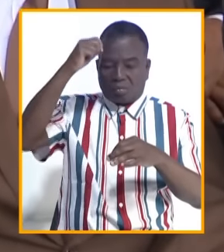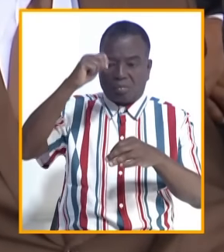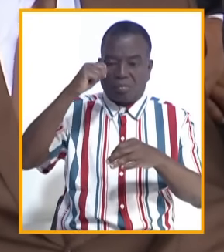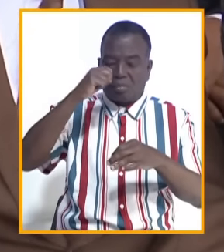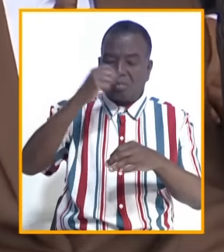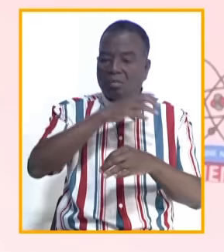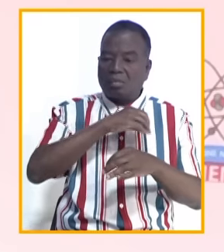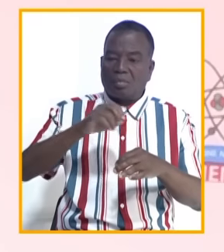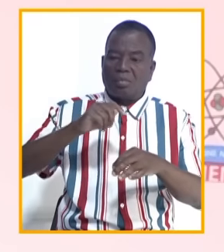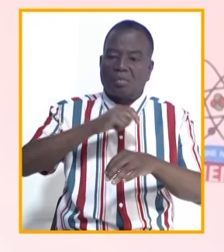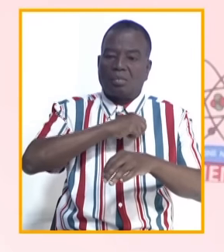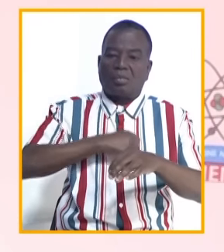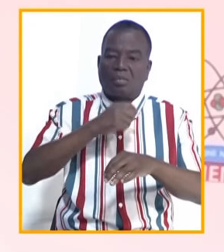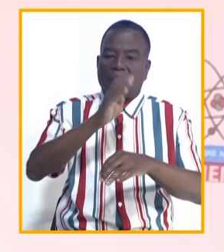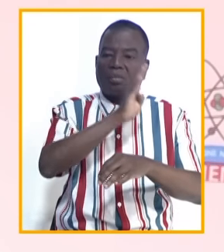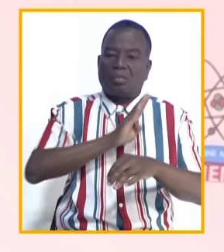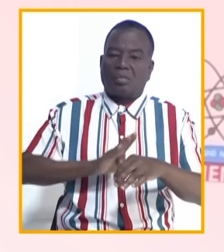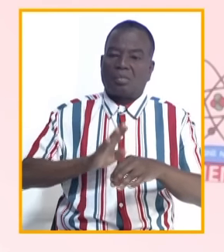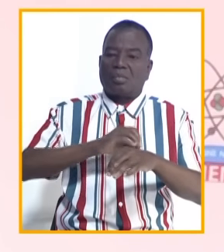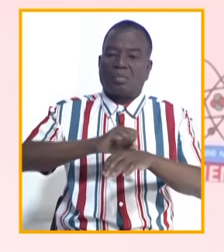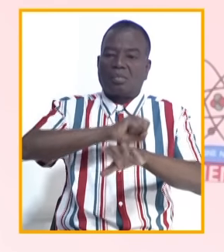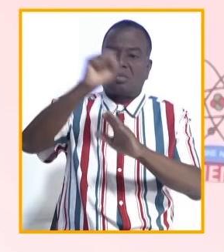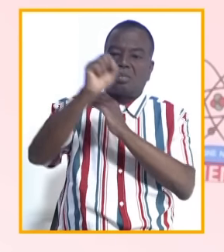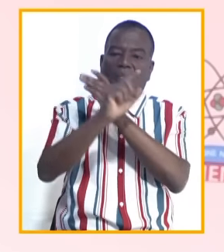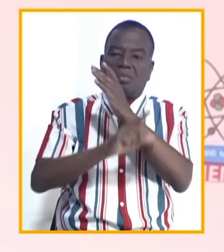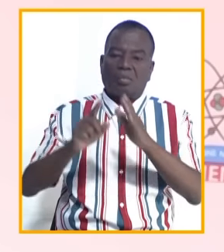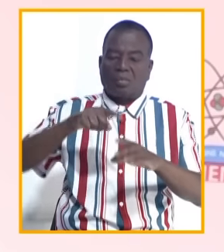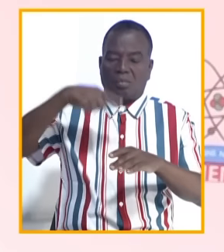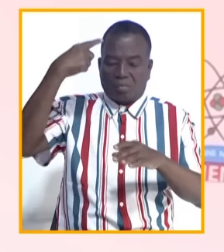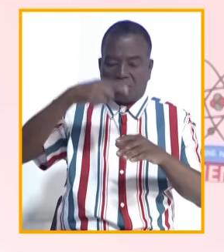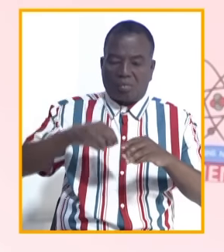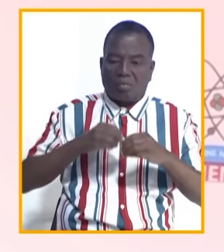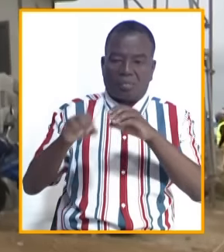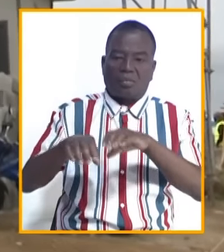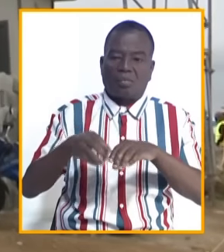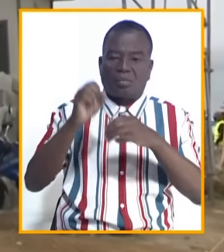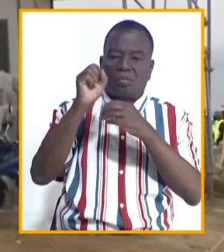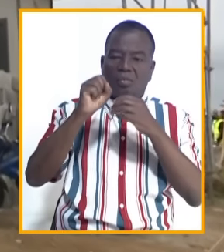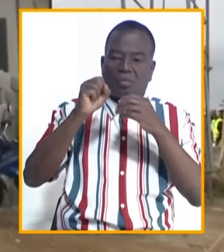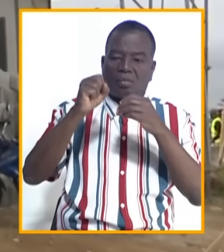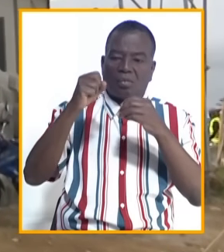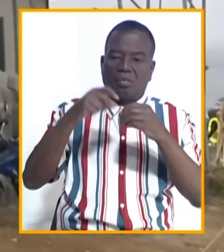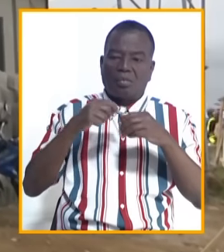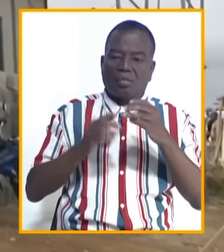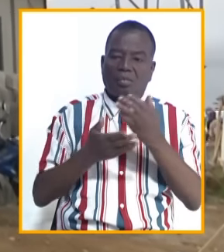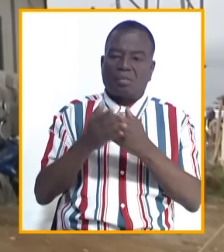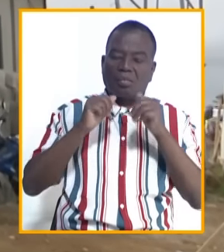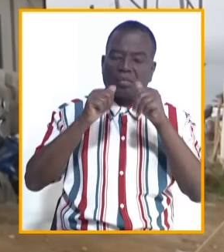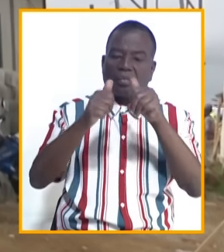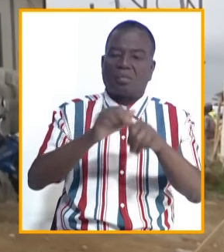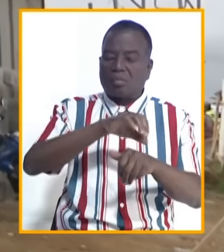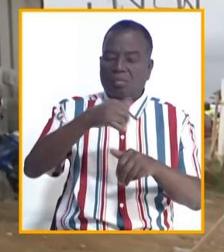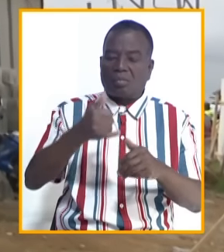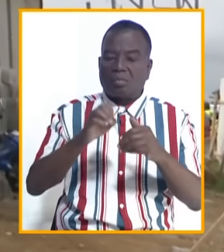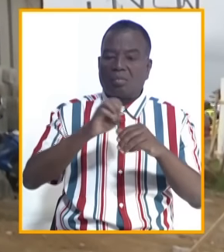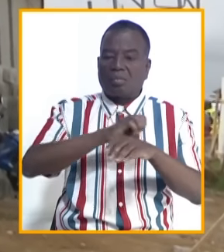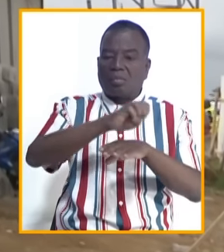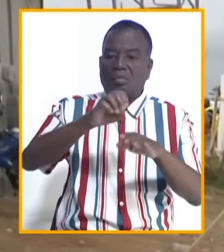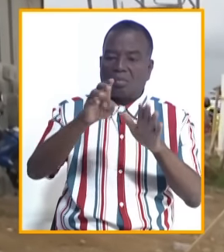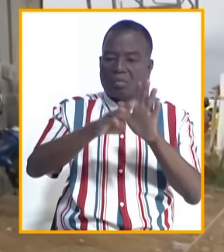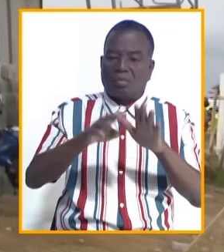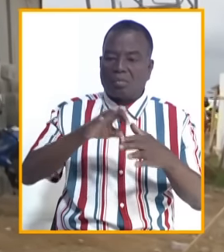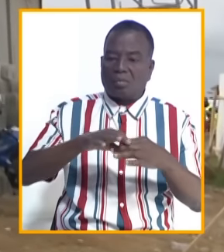du Sénégal. Le gouvernement, lui, procède au renforcement des capacités du centre par le don d'autres équipements de pointe